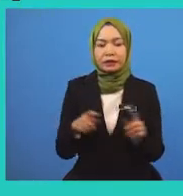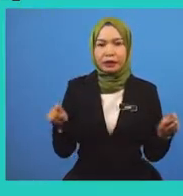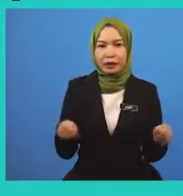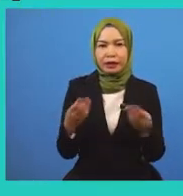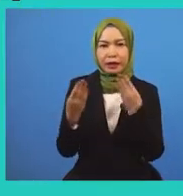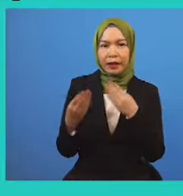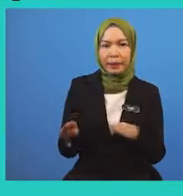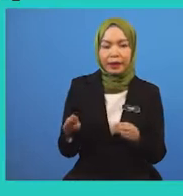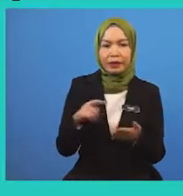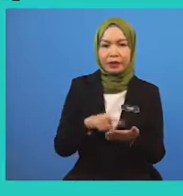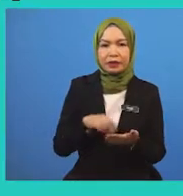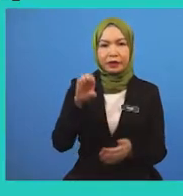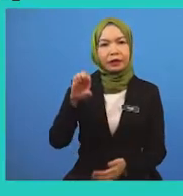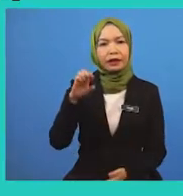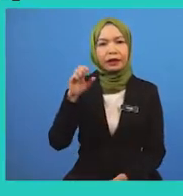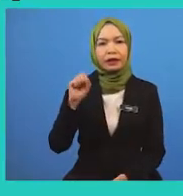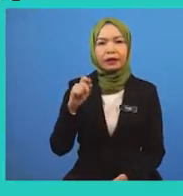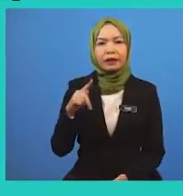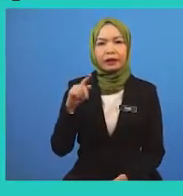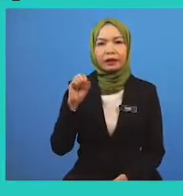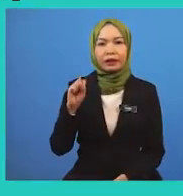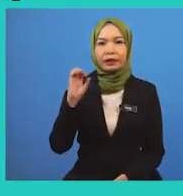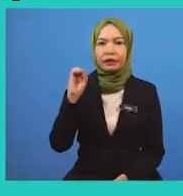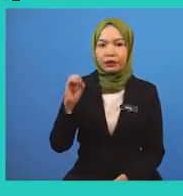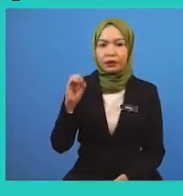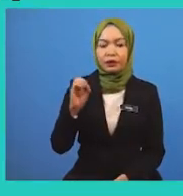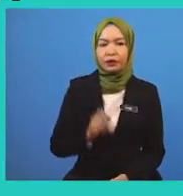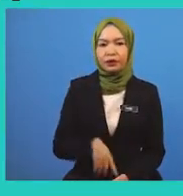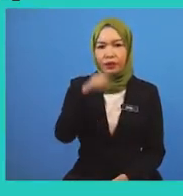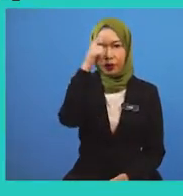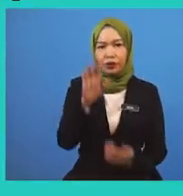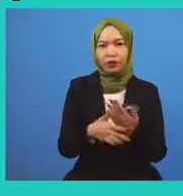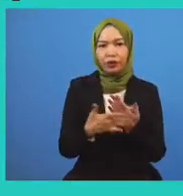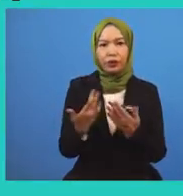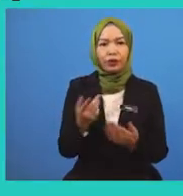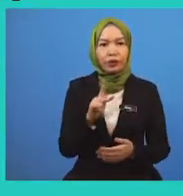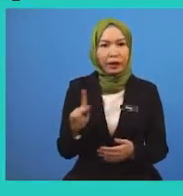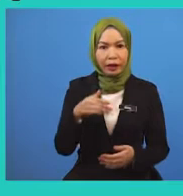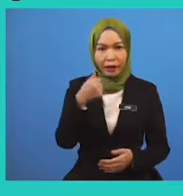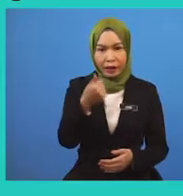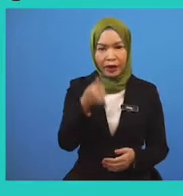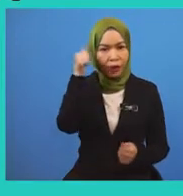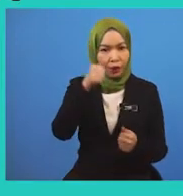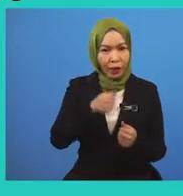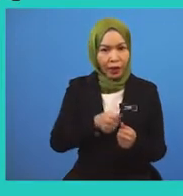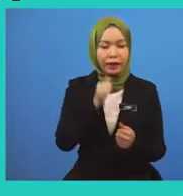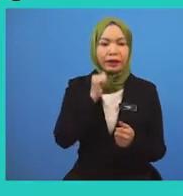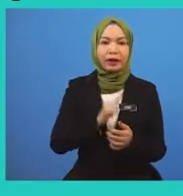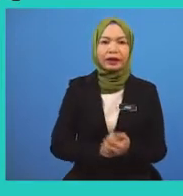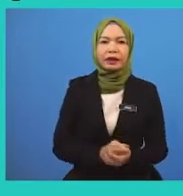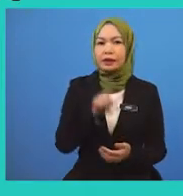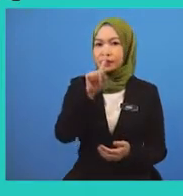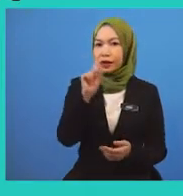ini adalah eksotermik. Untuk memudahkan murid-murid mengingati semua ini, sekali